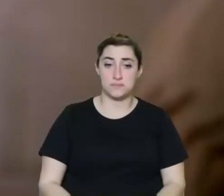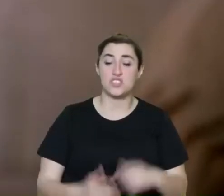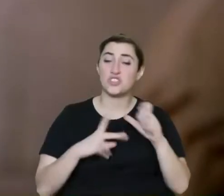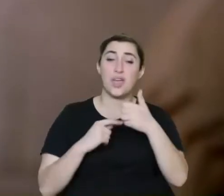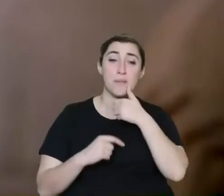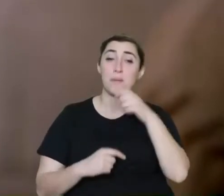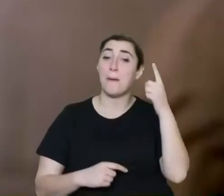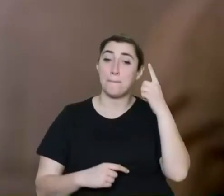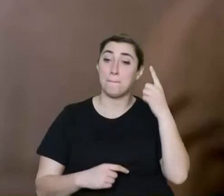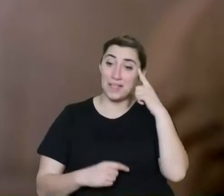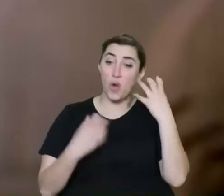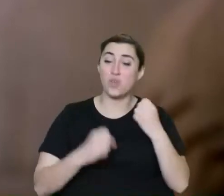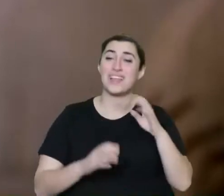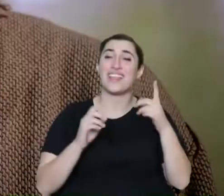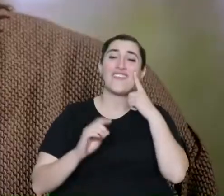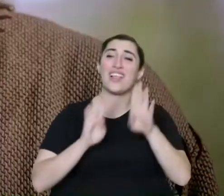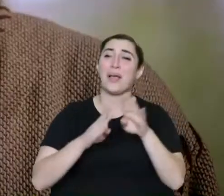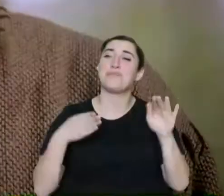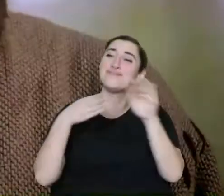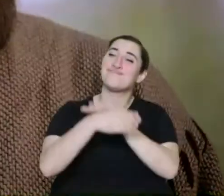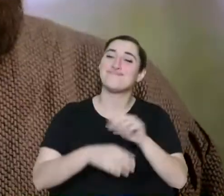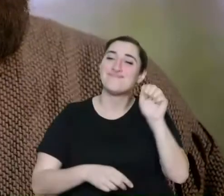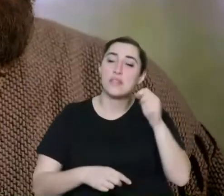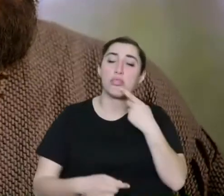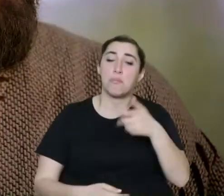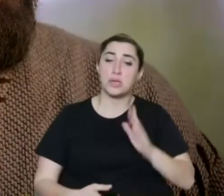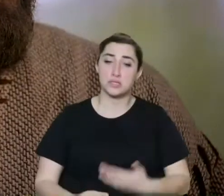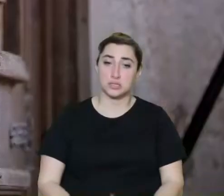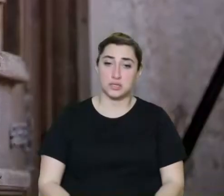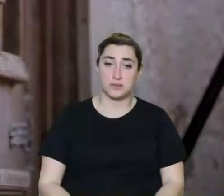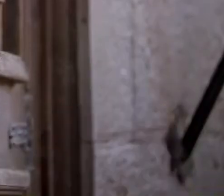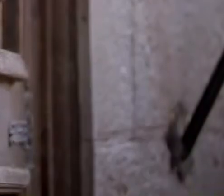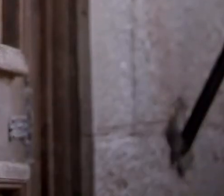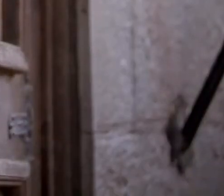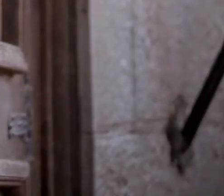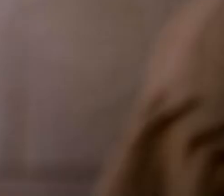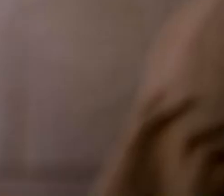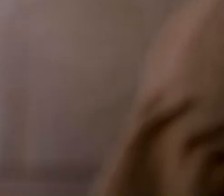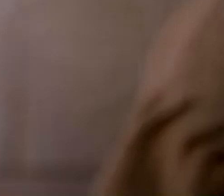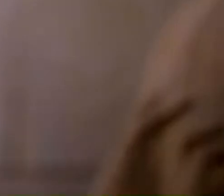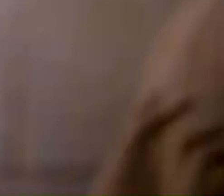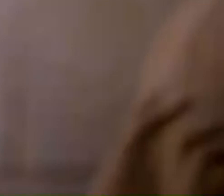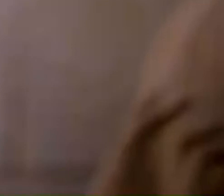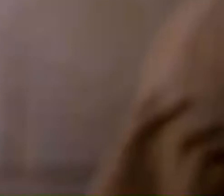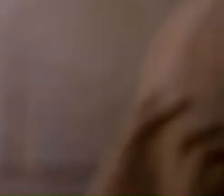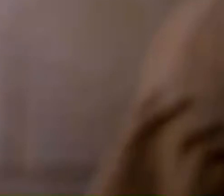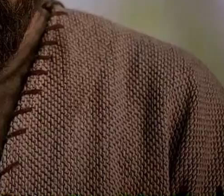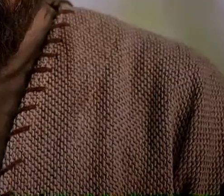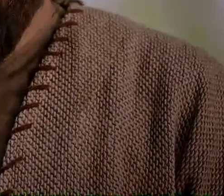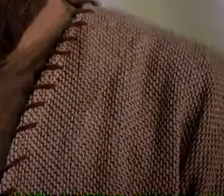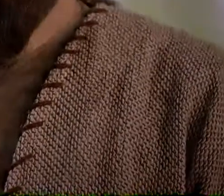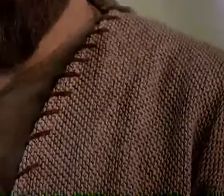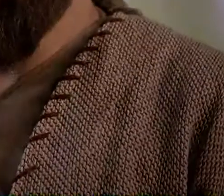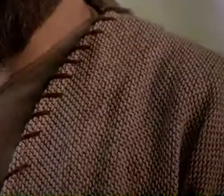Şeyh babam bilse dahi varmaz devlet kapısına. Kasım kıskançlıkla seyrediyor. Yunus durumu değerlendirir gibi düşünceli kalıp